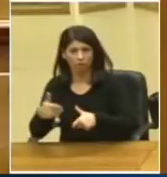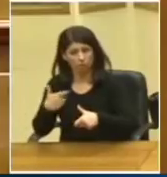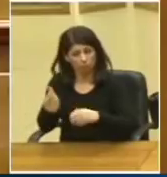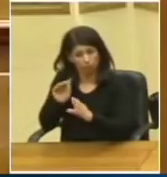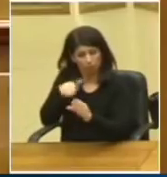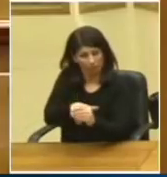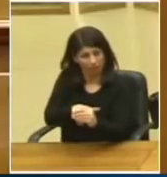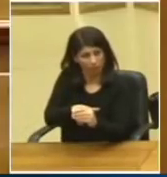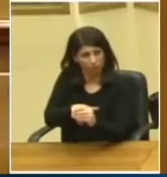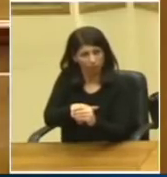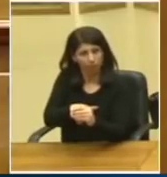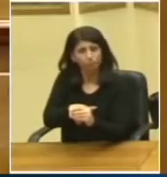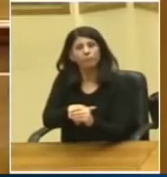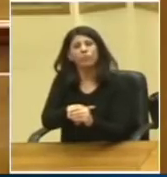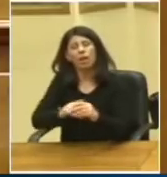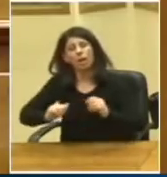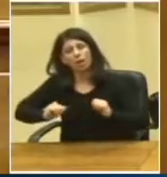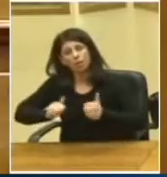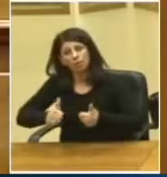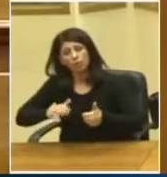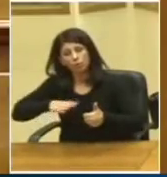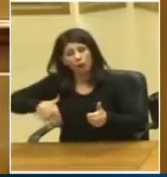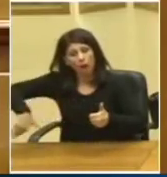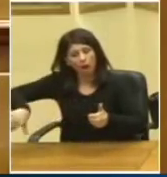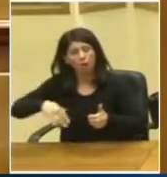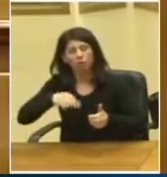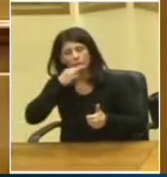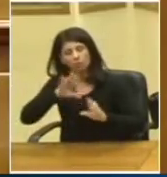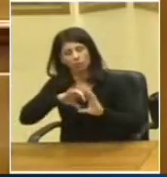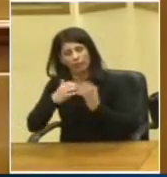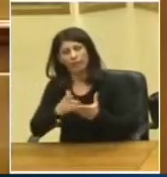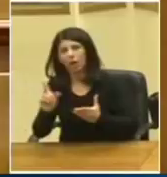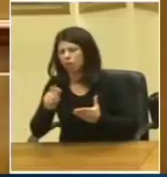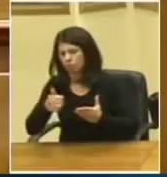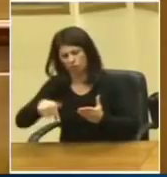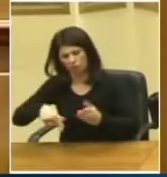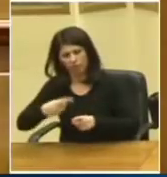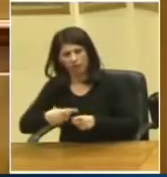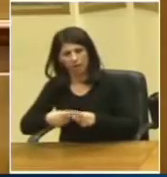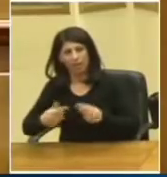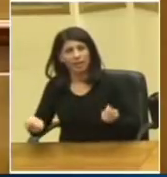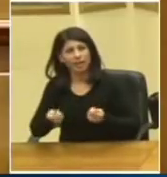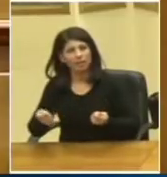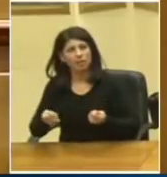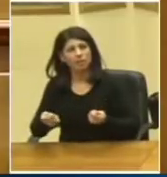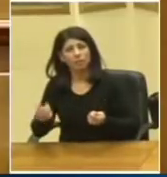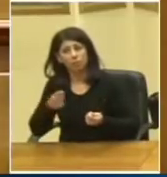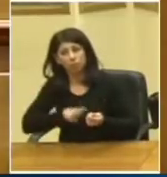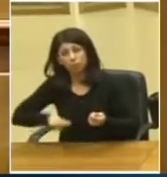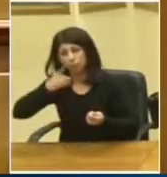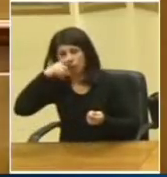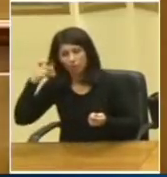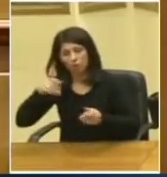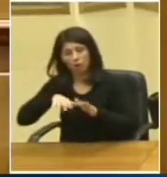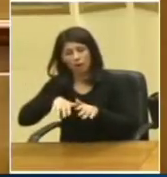συμμετέχουμε, η βούληση των λαών, να το πω γενικά, όχι μόνο στη χώρα μας, γίνεται ολοένα και δυσκολότερο να